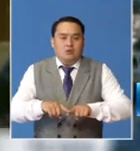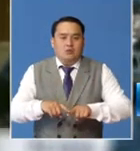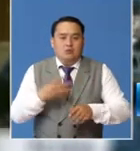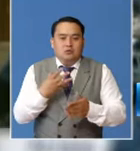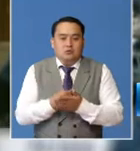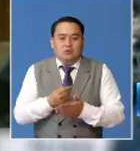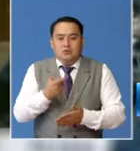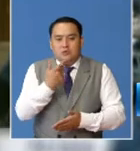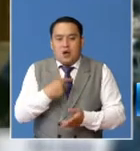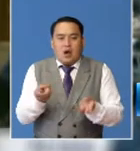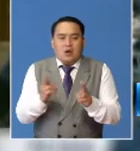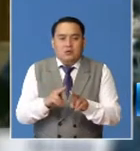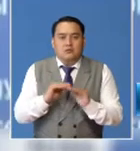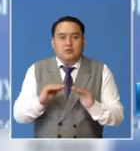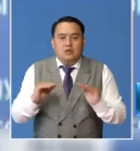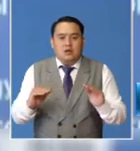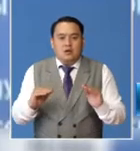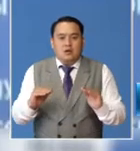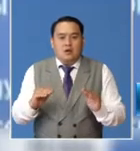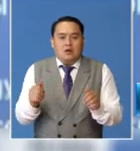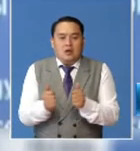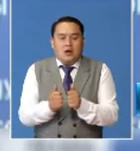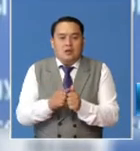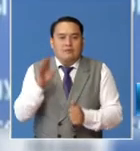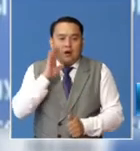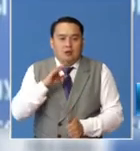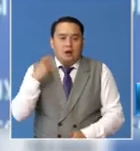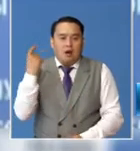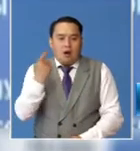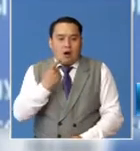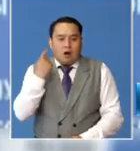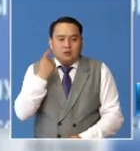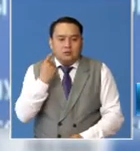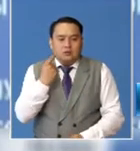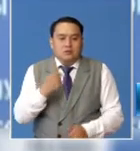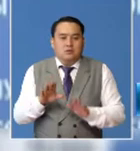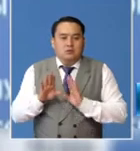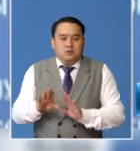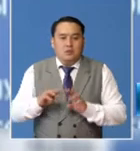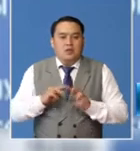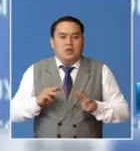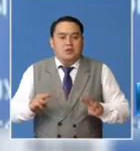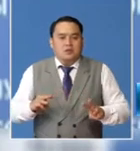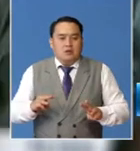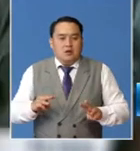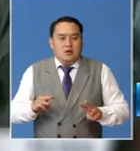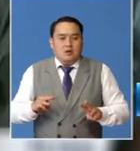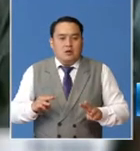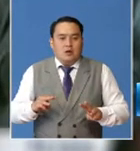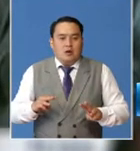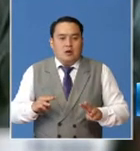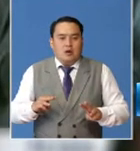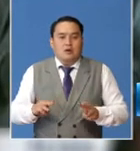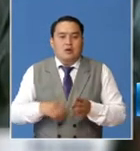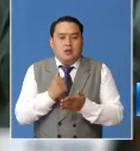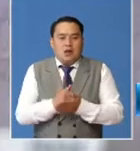собственных сил, оставление детей без присмотра около водоемов. Алкогольное опьянение, по словам заместителя министра внутренних дел, становится